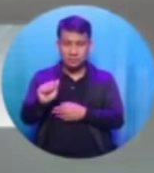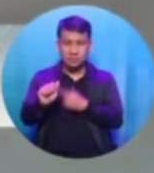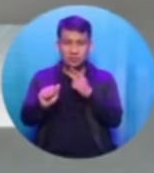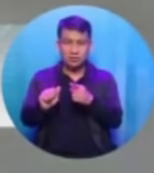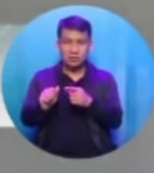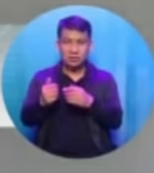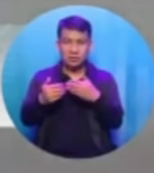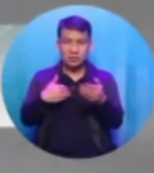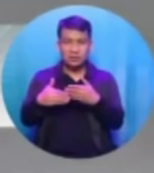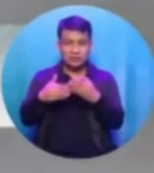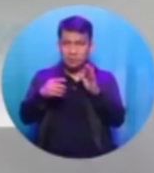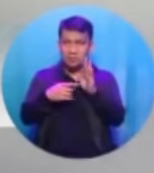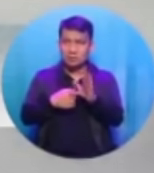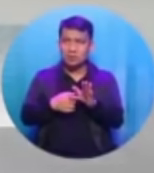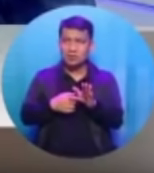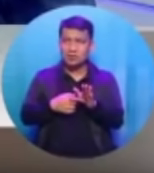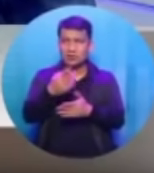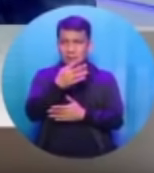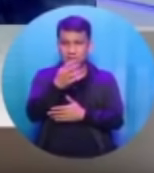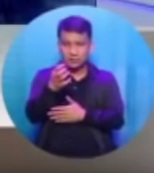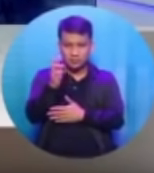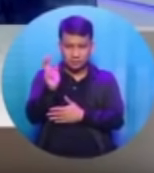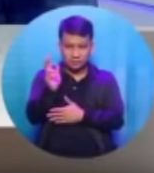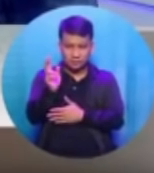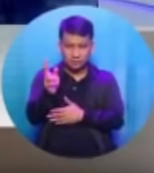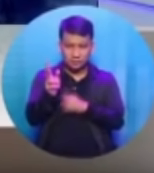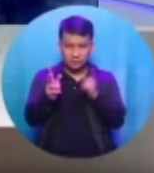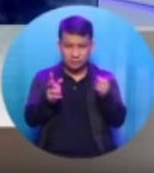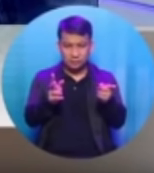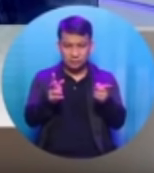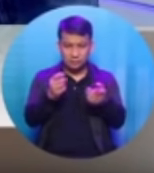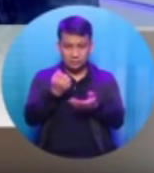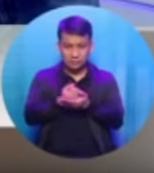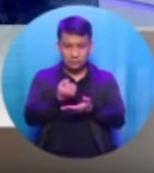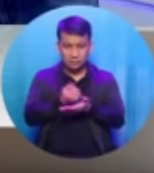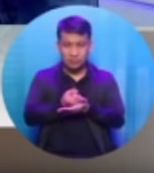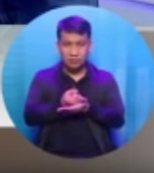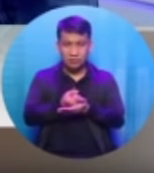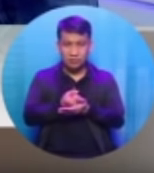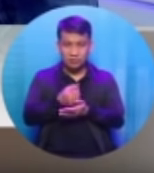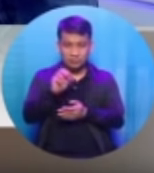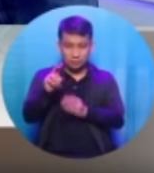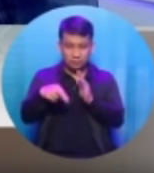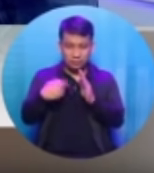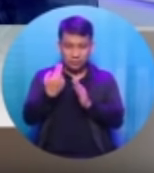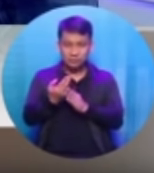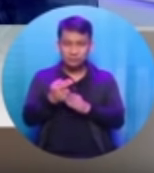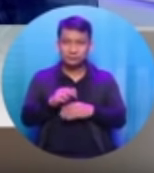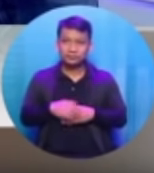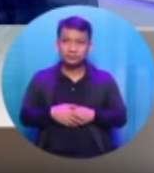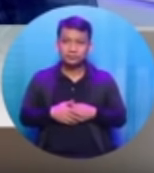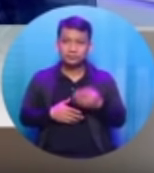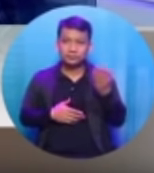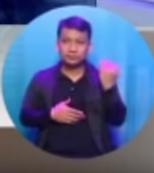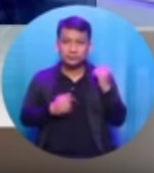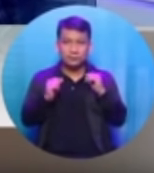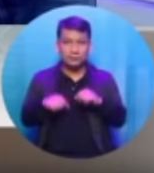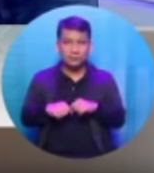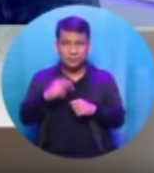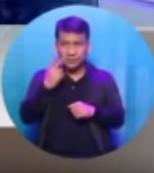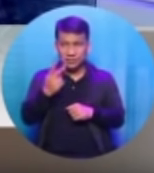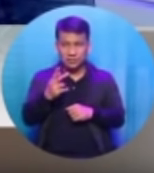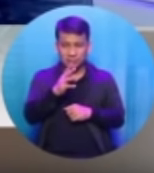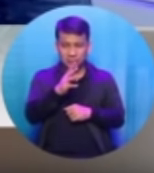yan. Anyway, sir, 430 lang ang sahod sa inyo? Sa loob ng 12 oras? Opo. Alam nyo ba